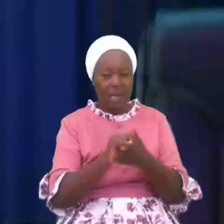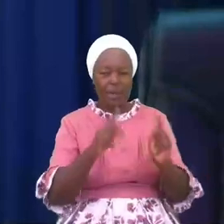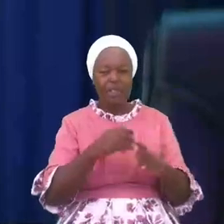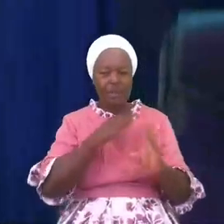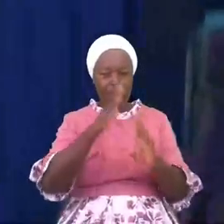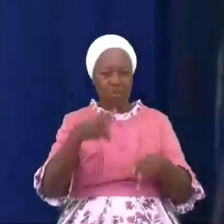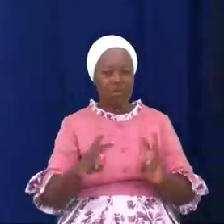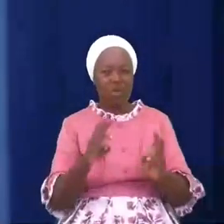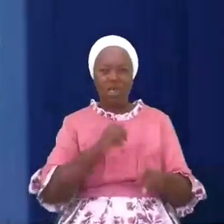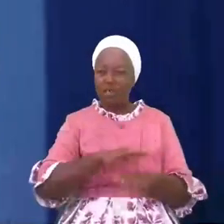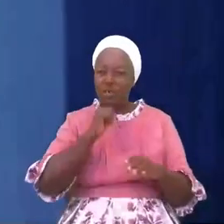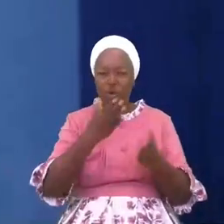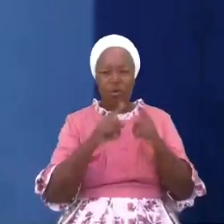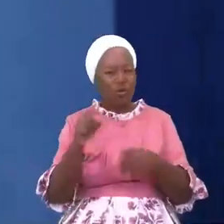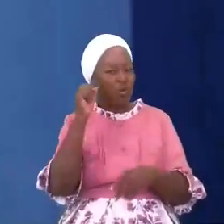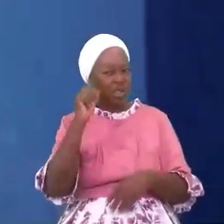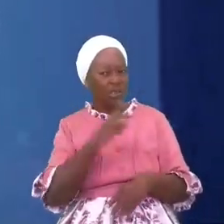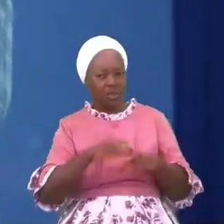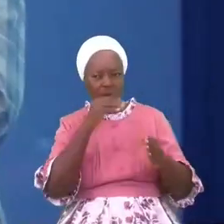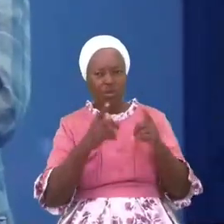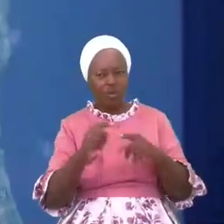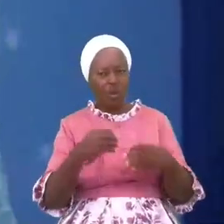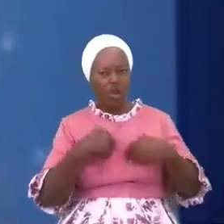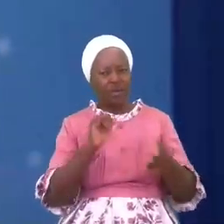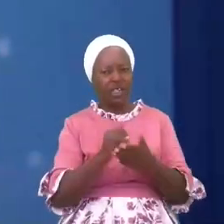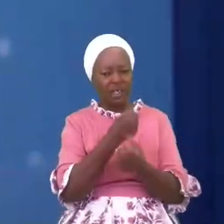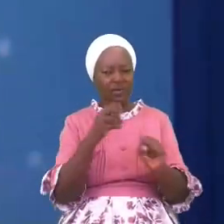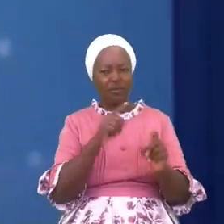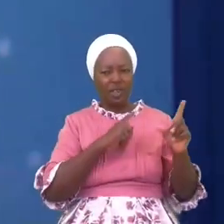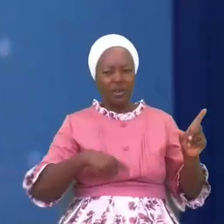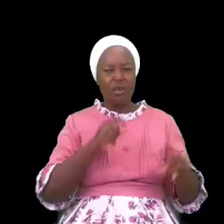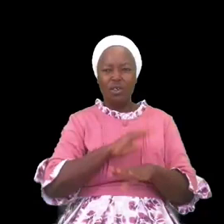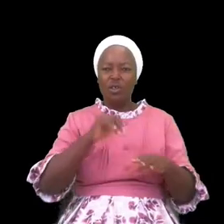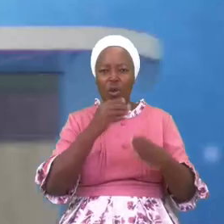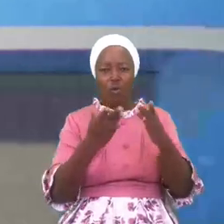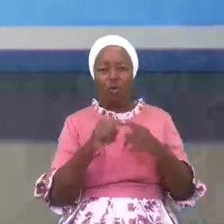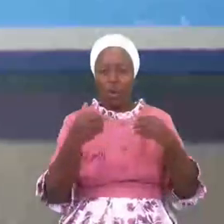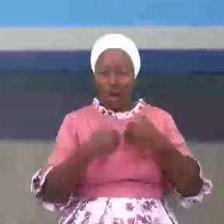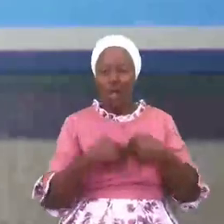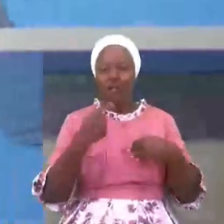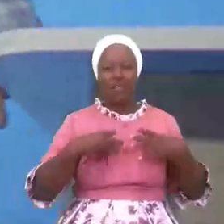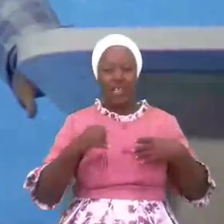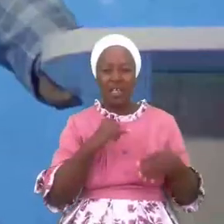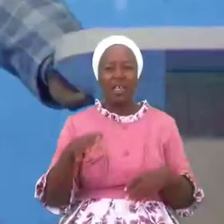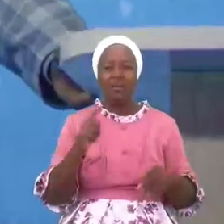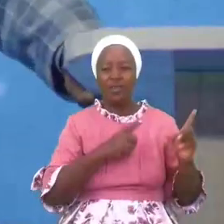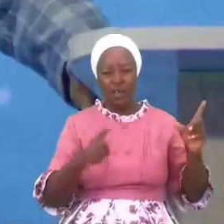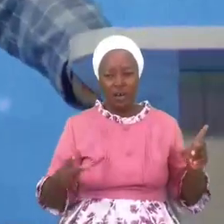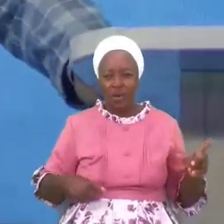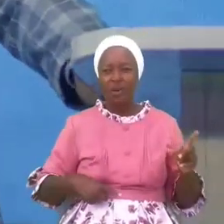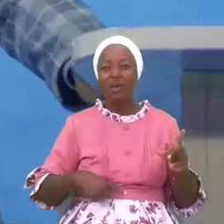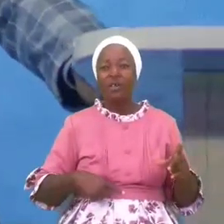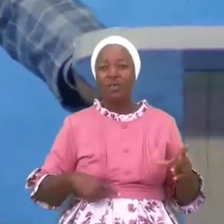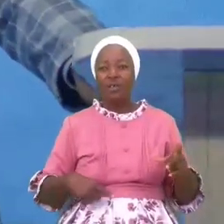ne veut pas que tu comprennes. Il ne veut pas que tu aies le salut du Seigneur. Il ne veut pas que tu aies la guérison du Seigneur.